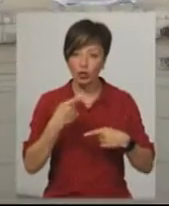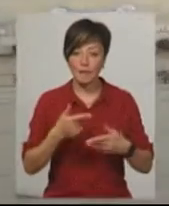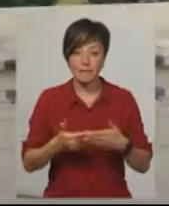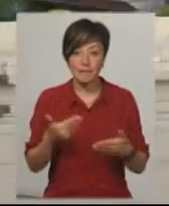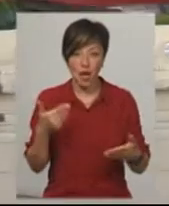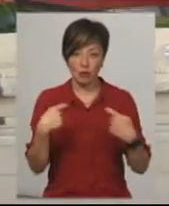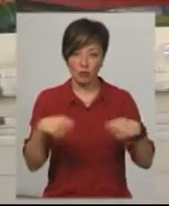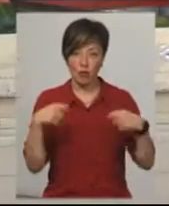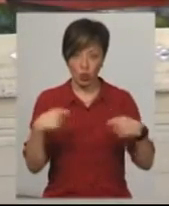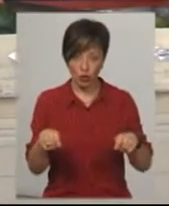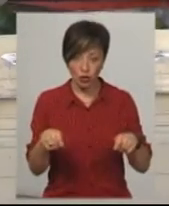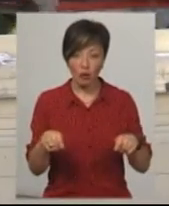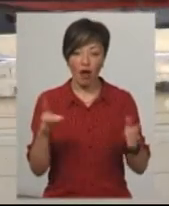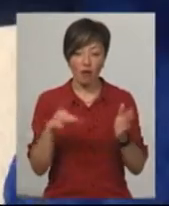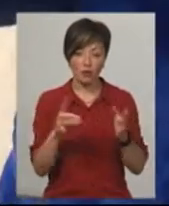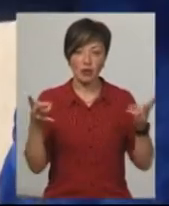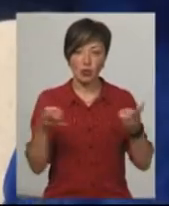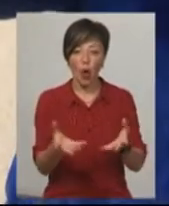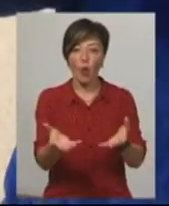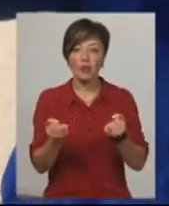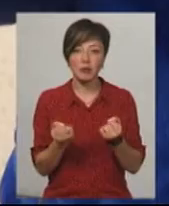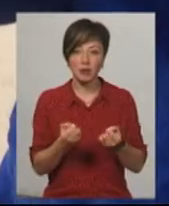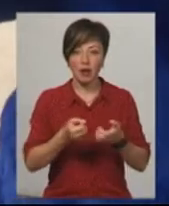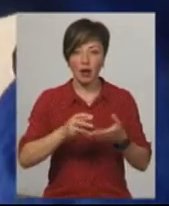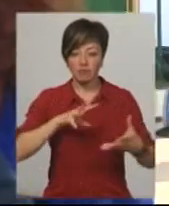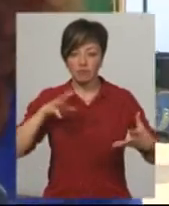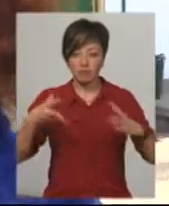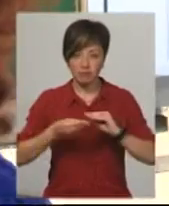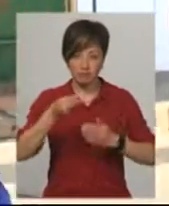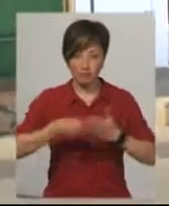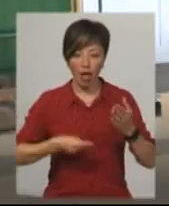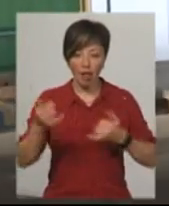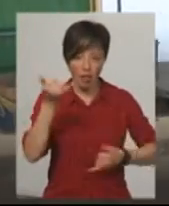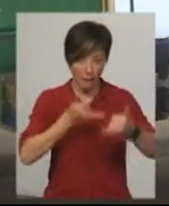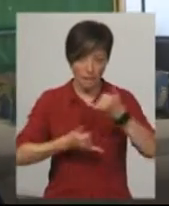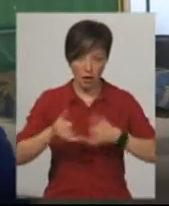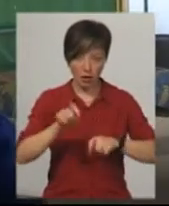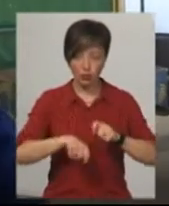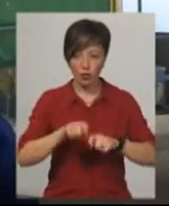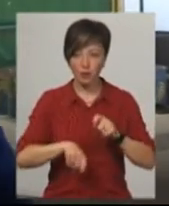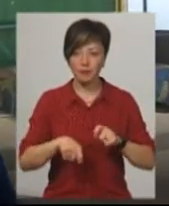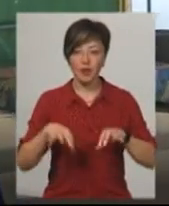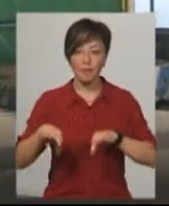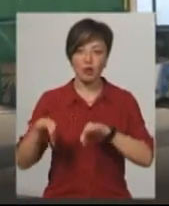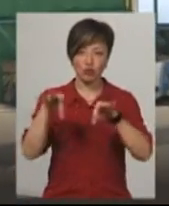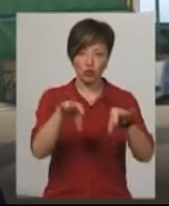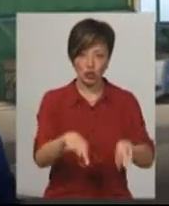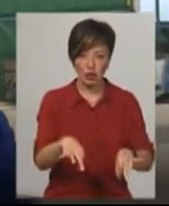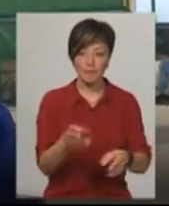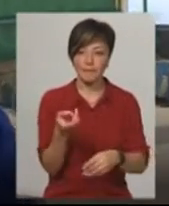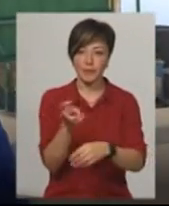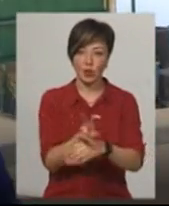тим, як реалізовувати продукцію, необхідно отримати висновок з лабораторії. Тільки машина заїхала в базар, одразу підходить